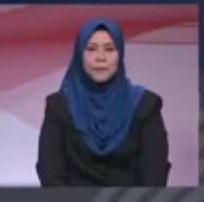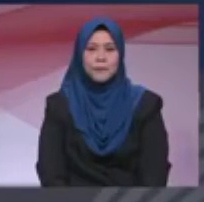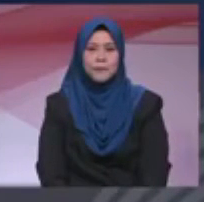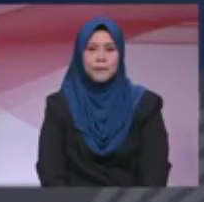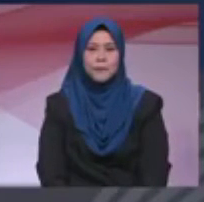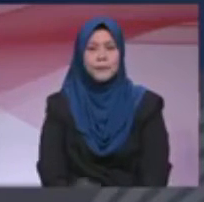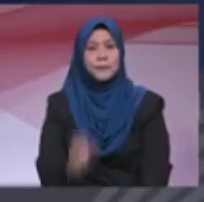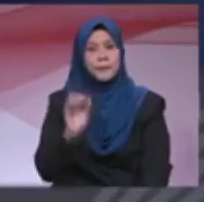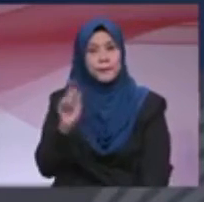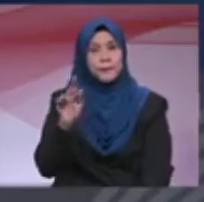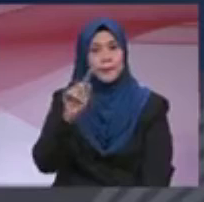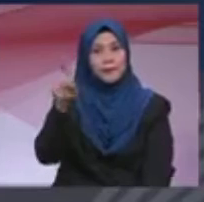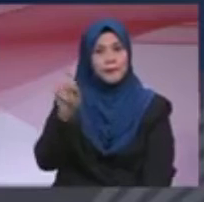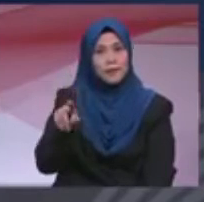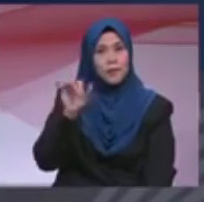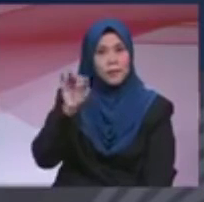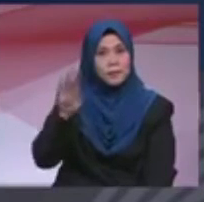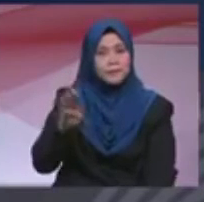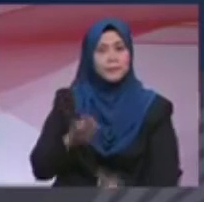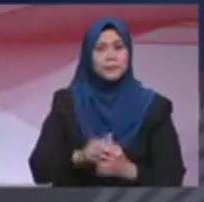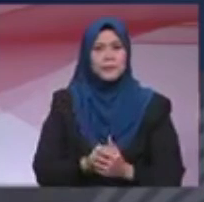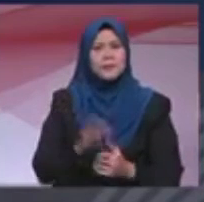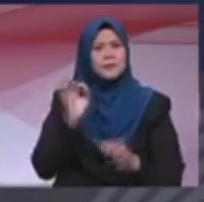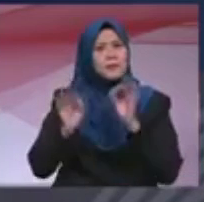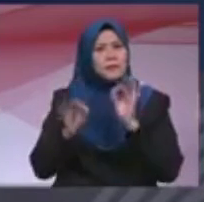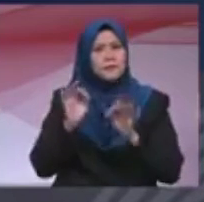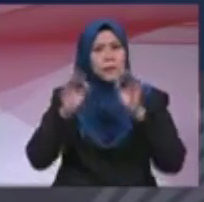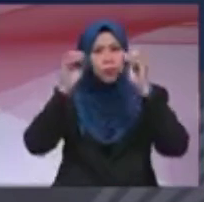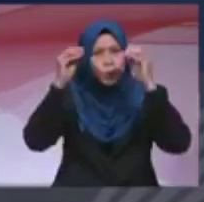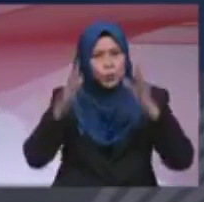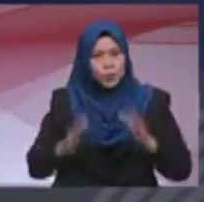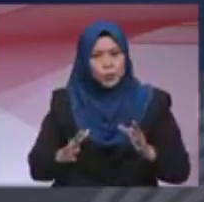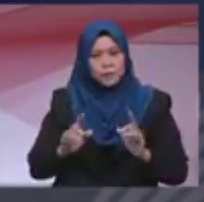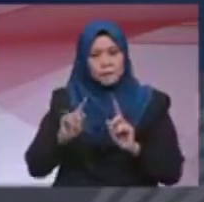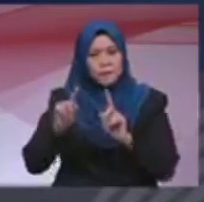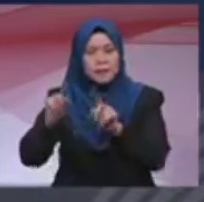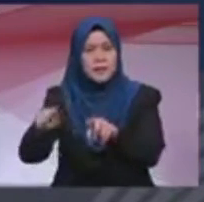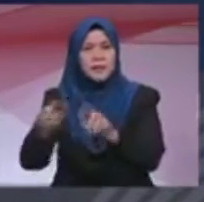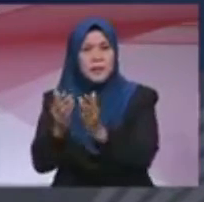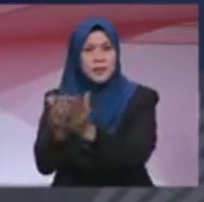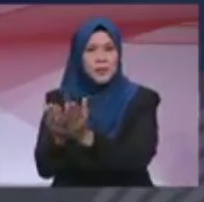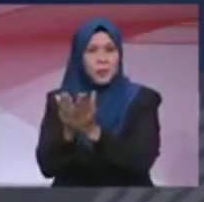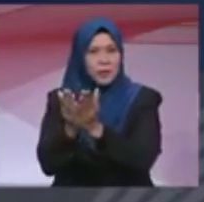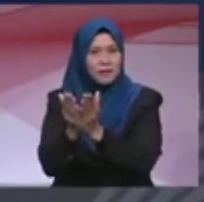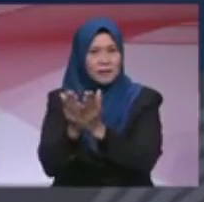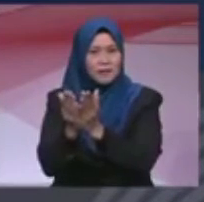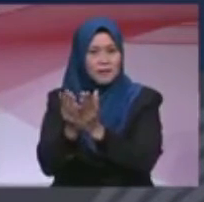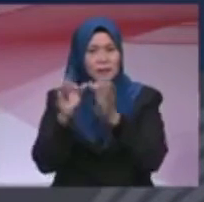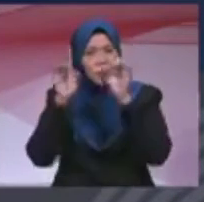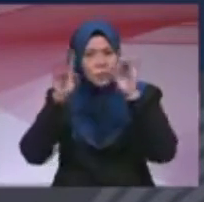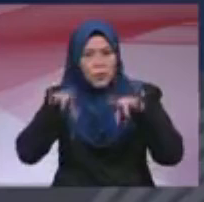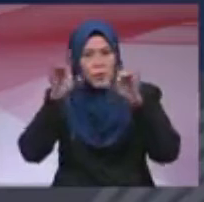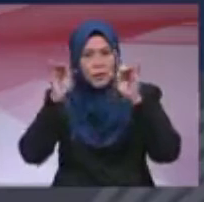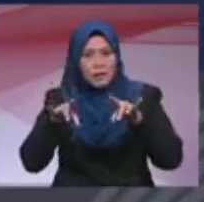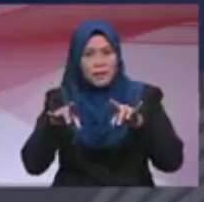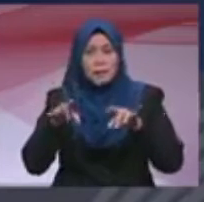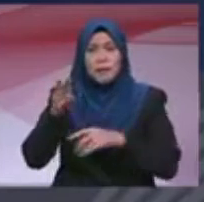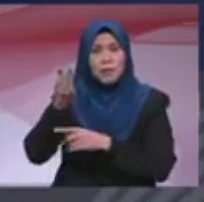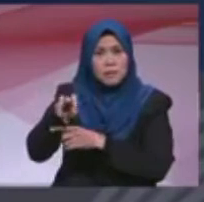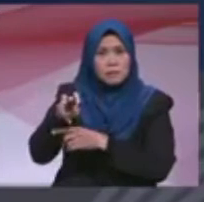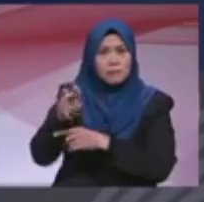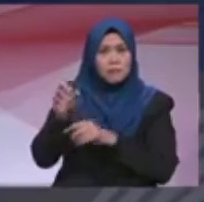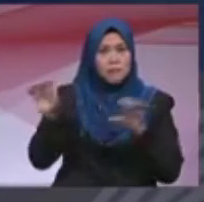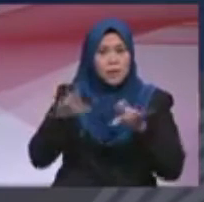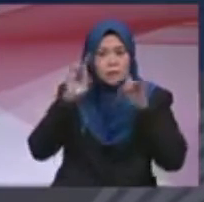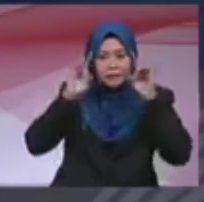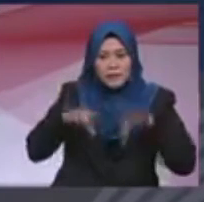KWB, nak tanya, kenapa kalau guru perlu ke sekolah terutama peperiksaan, tetap wajarkah mereka ini dibuat